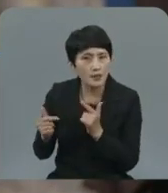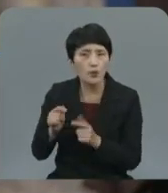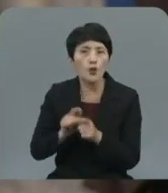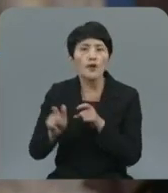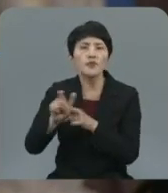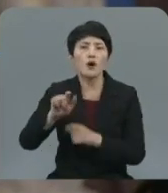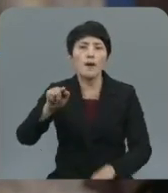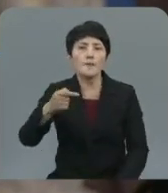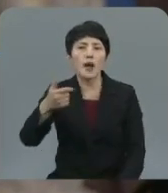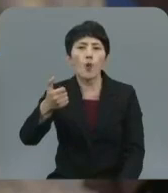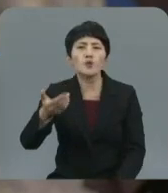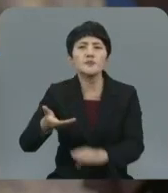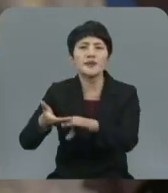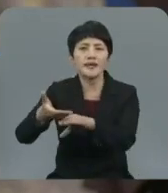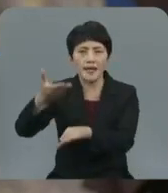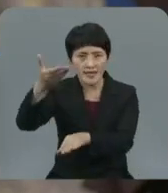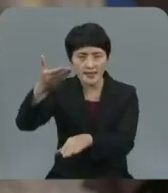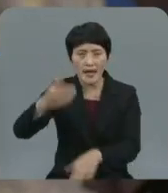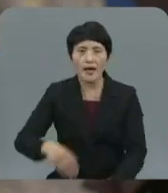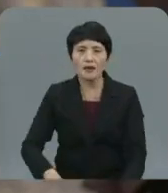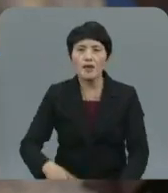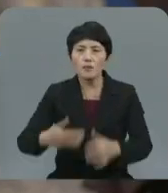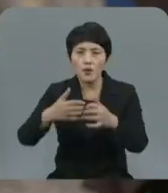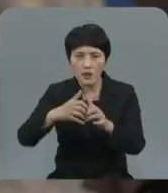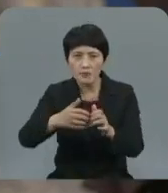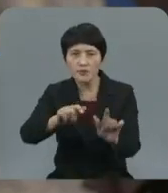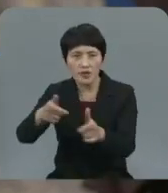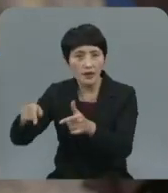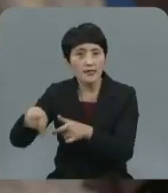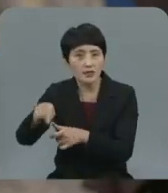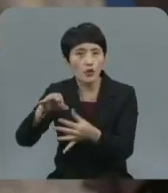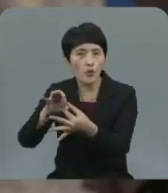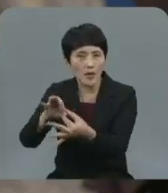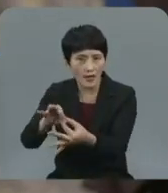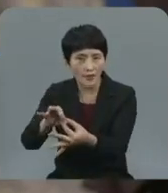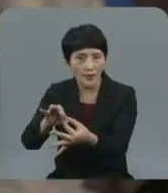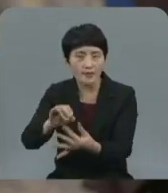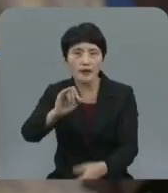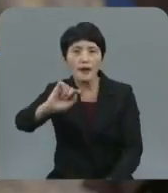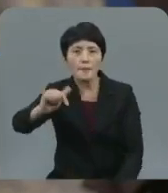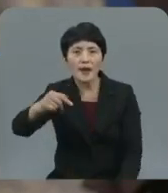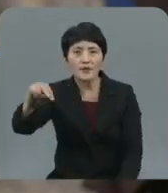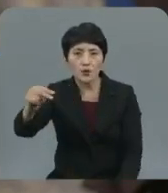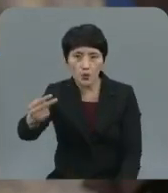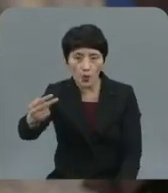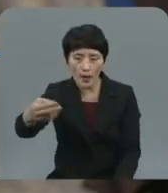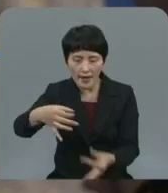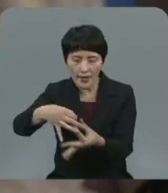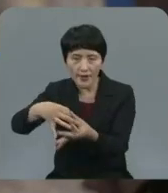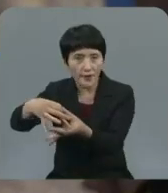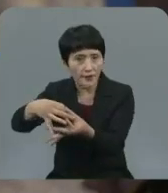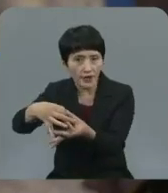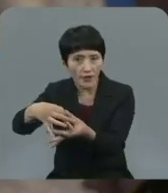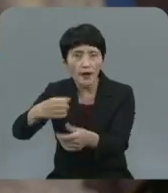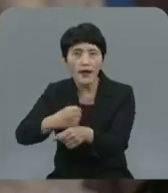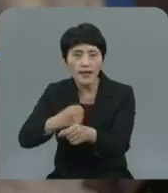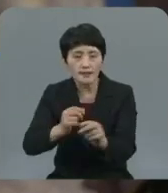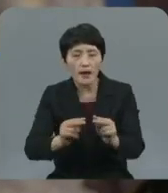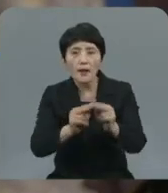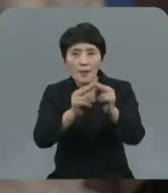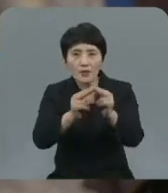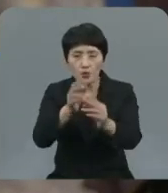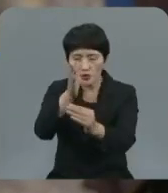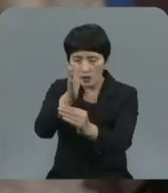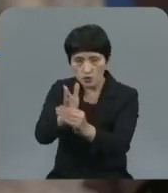Lebensunterhalt der Bürger sagte er das wirtschaftliche Gefechtsfeld weite sich von Halbleitern auf sämtliche spitzenindustrie